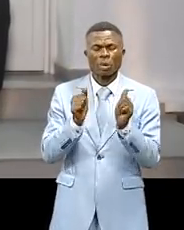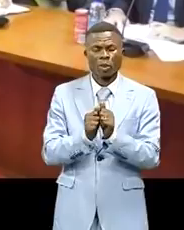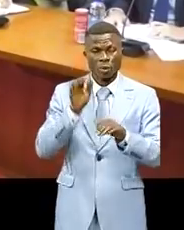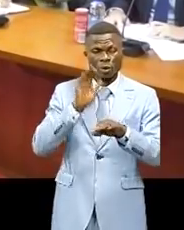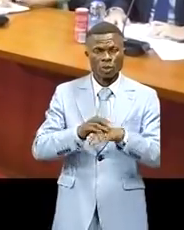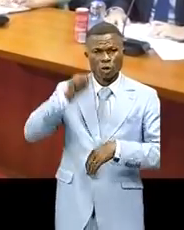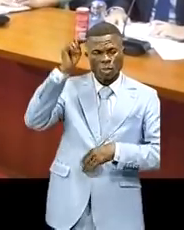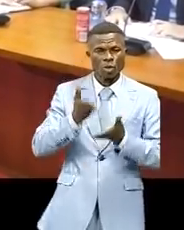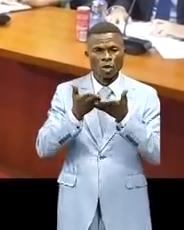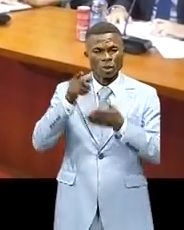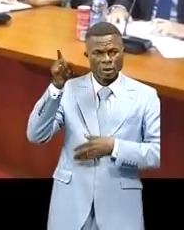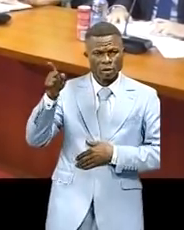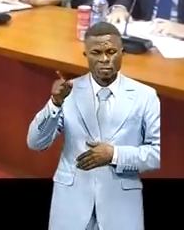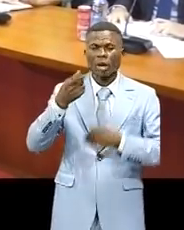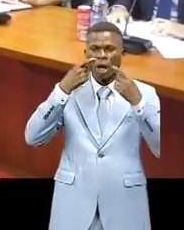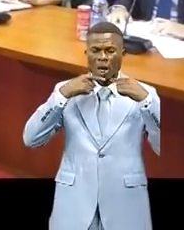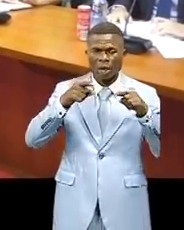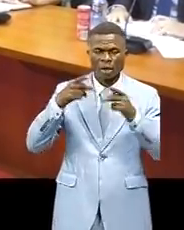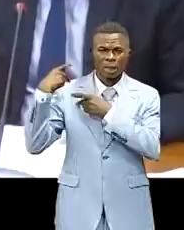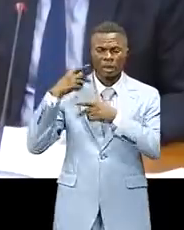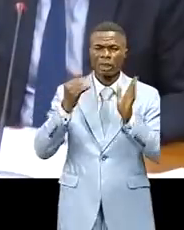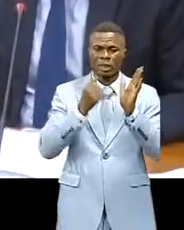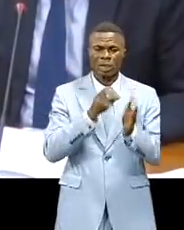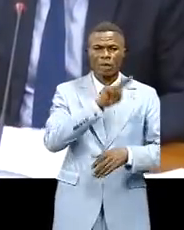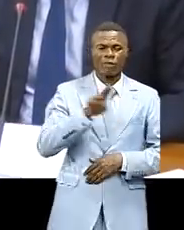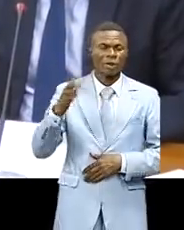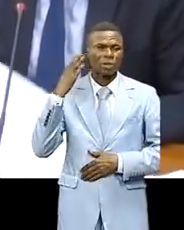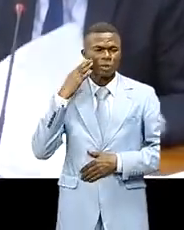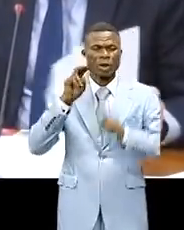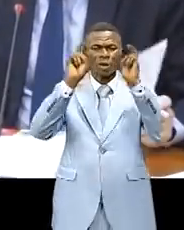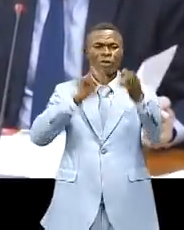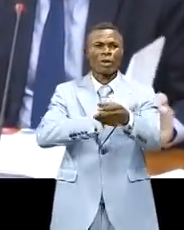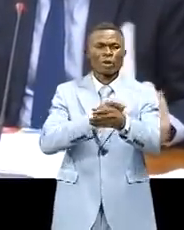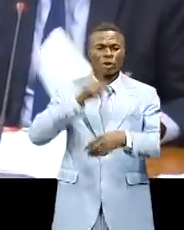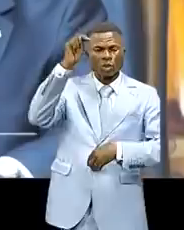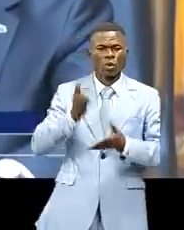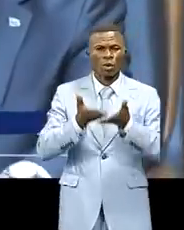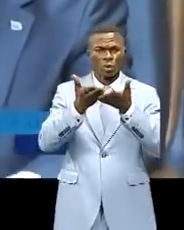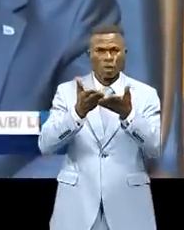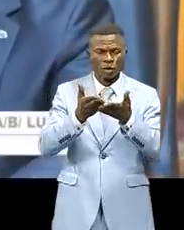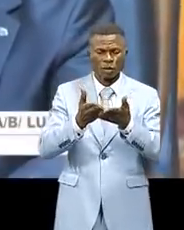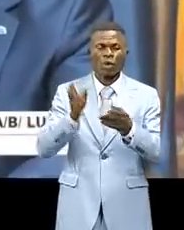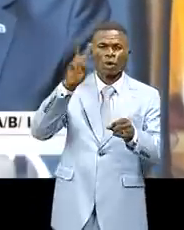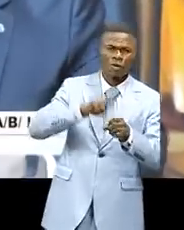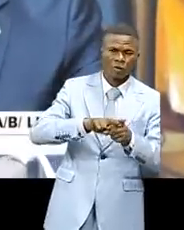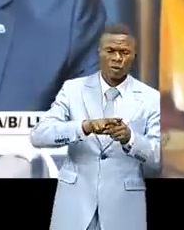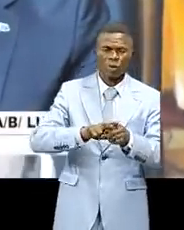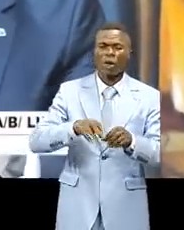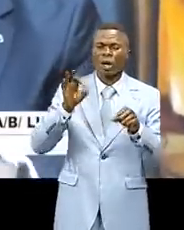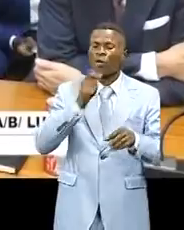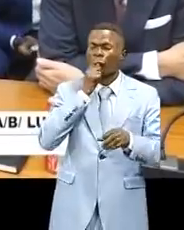dans le nord kivu pour rapper s'est déroulée samedi 22 mai qui la ville de goma dans le nord qu'il faut a été victime d'une irruption inattendue